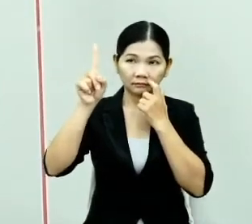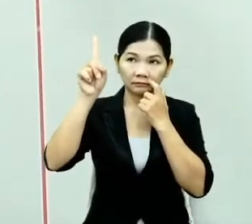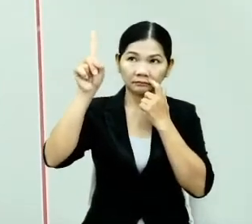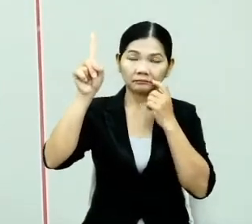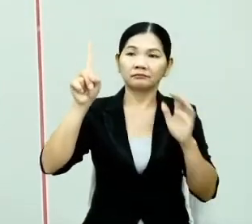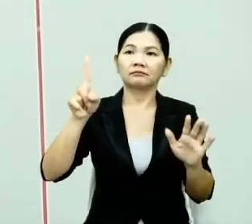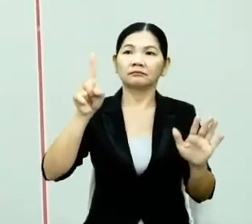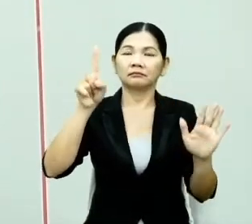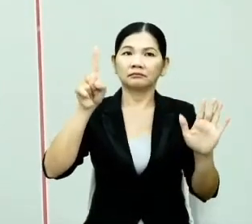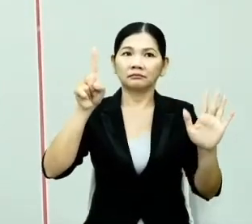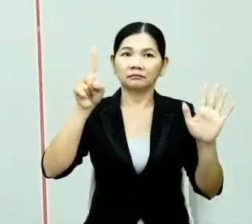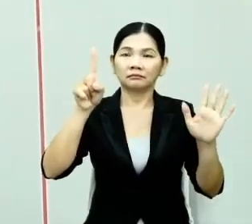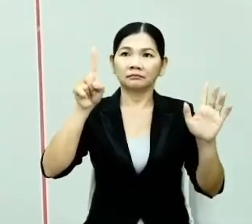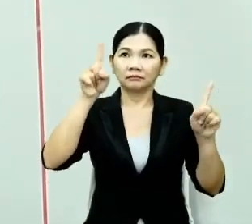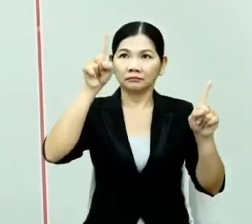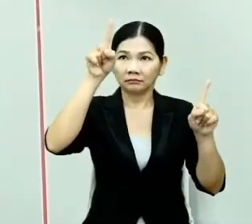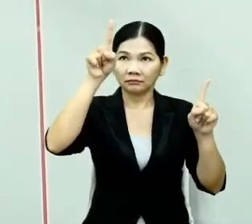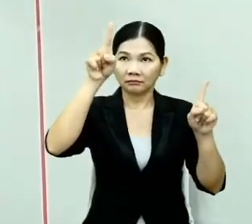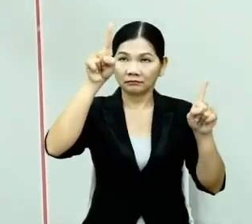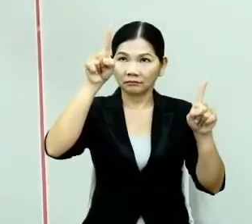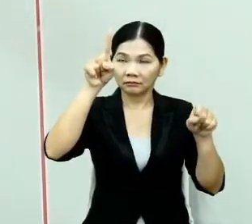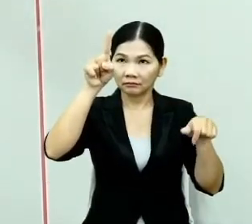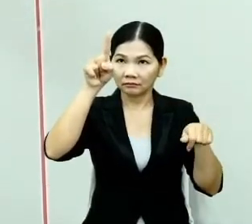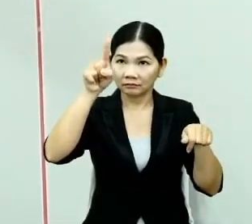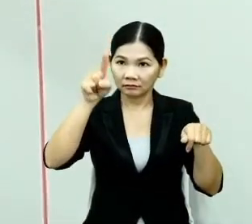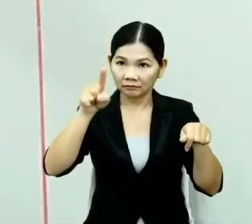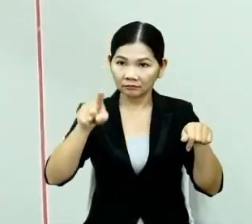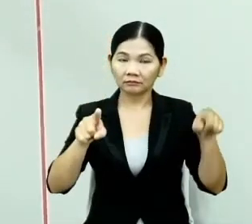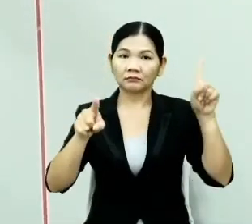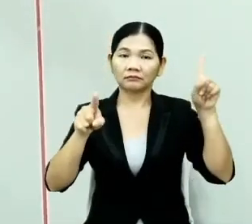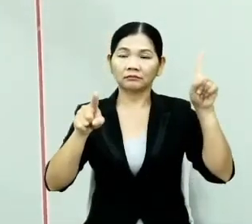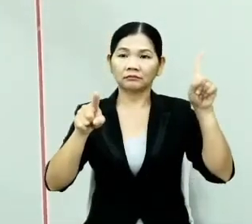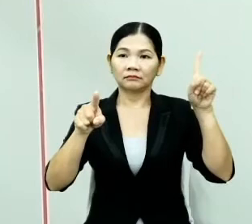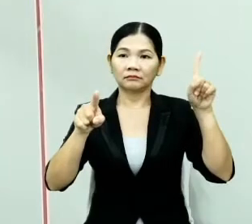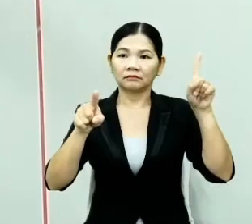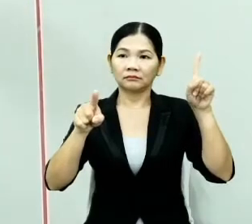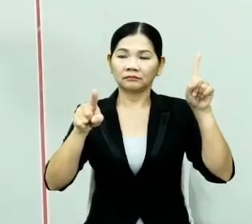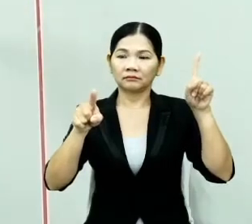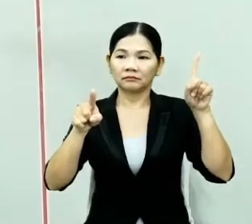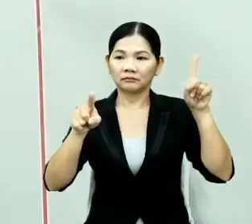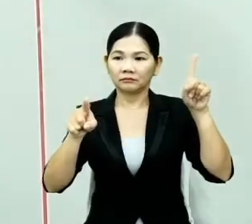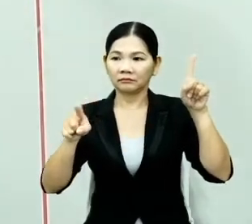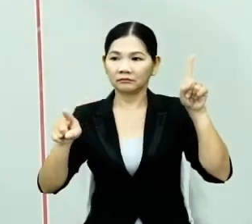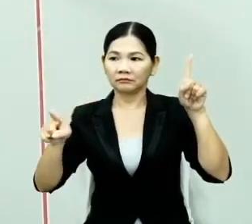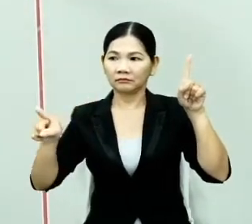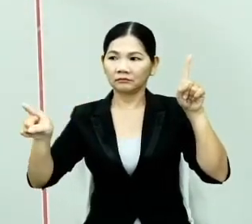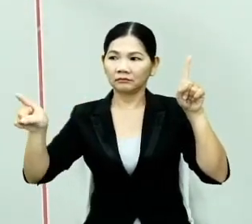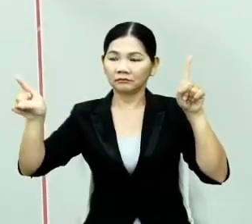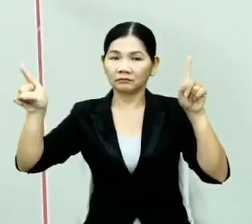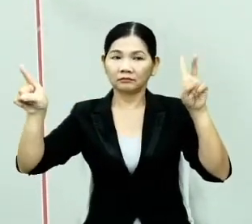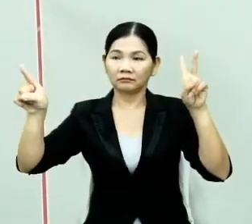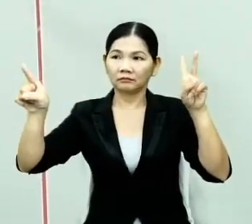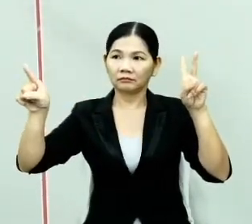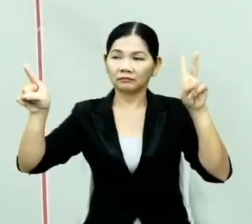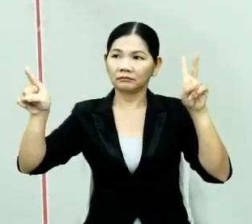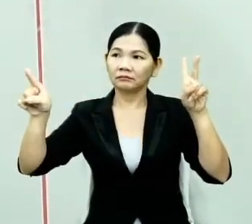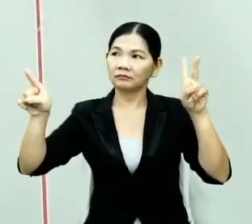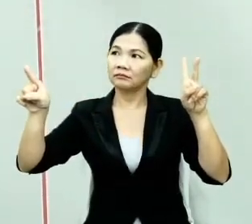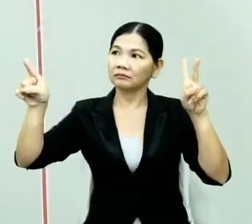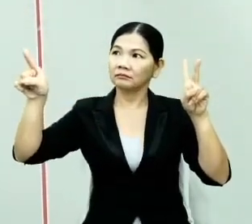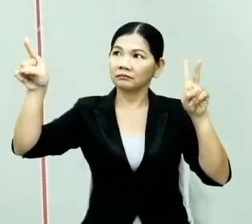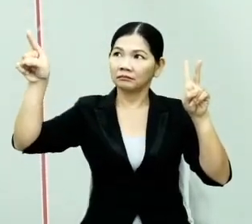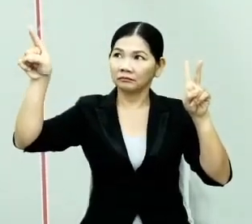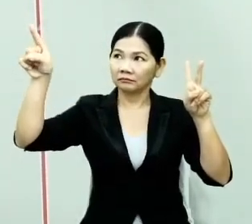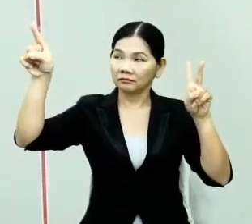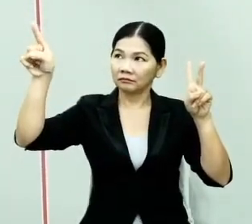ប់ផ្ដើមបន្តត្រង់ទៅលើចុះក្រោមចលនាទី1កោងផ្ងាចលនាទី2បន្តត្រ